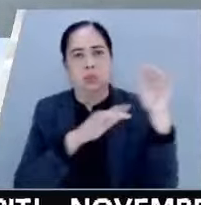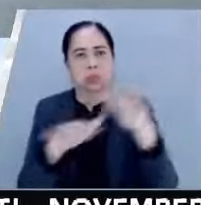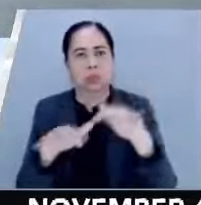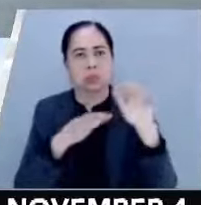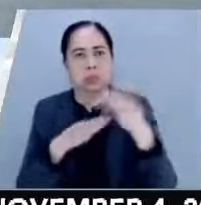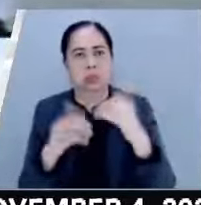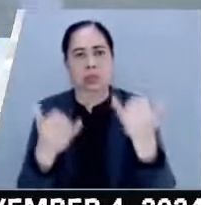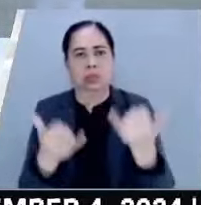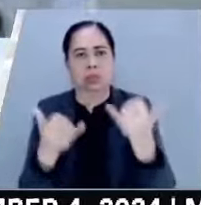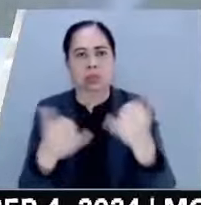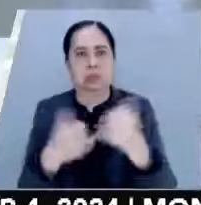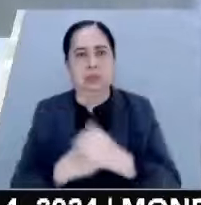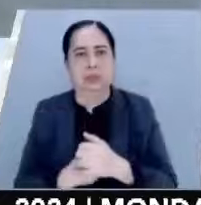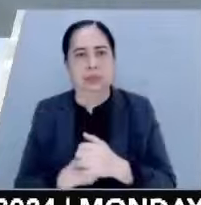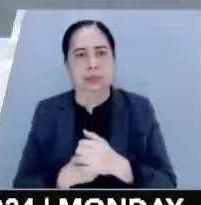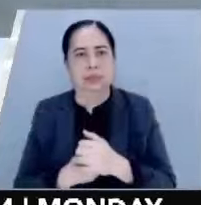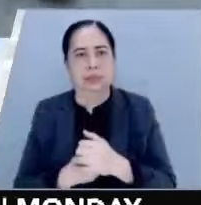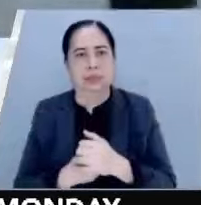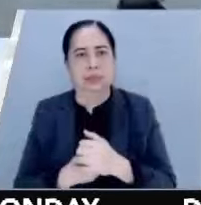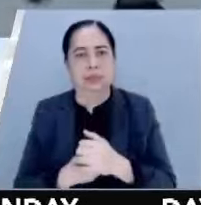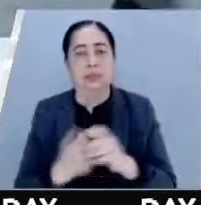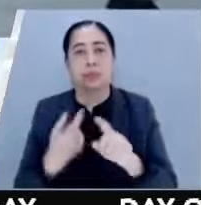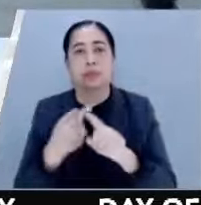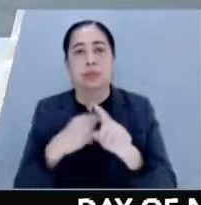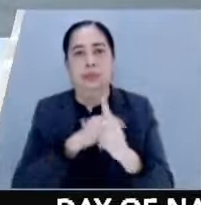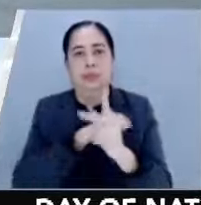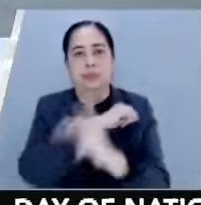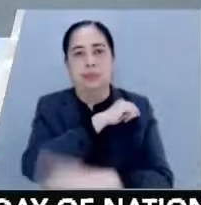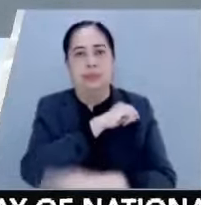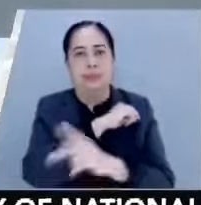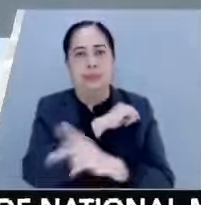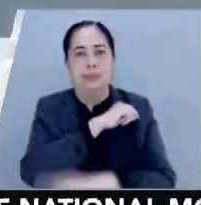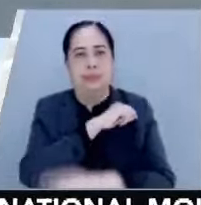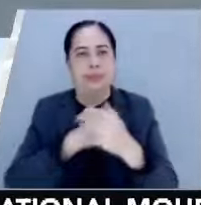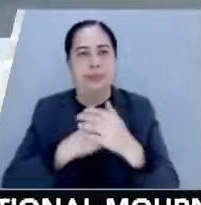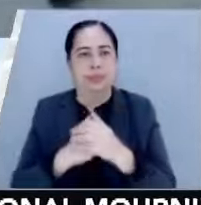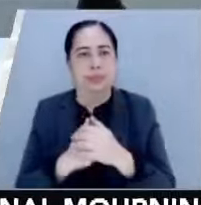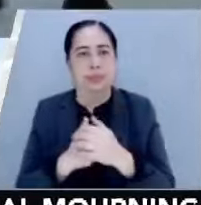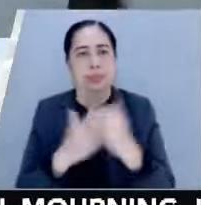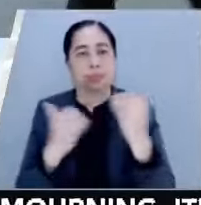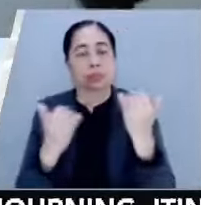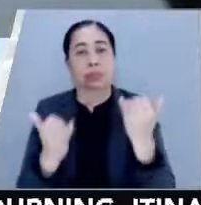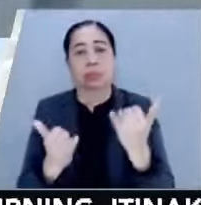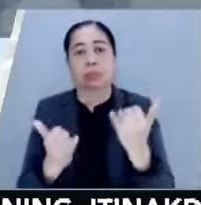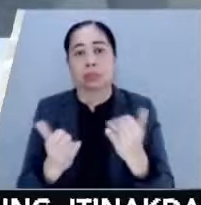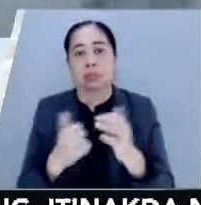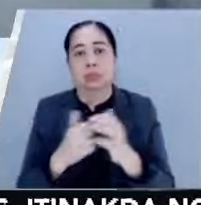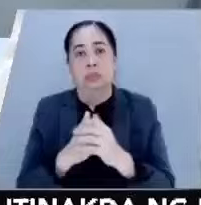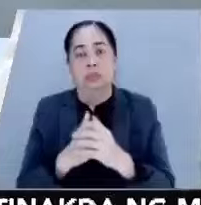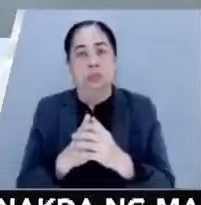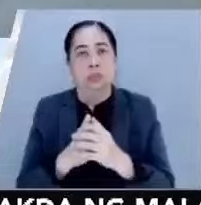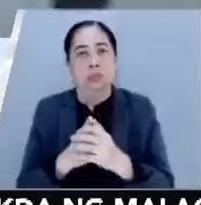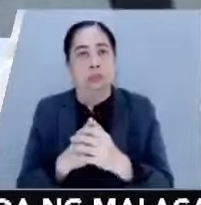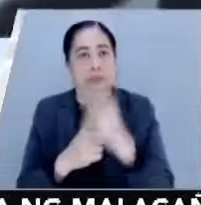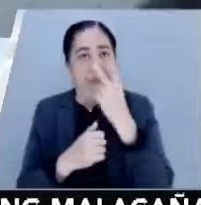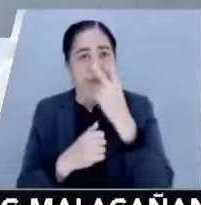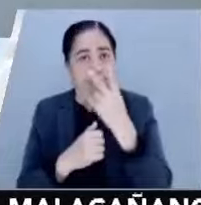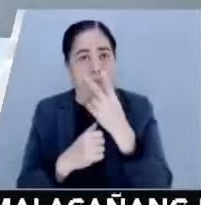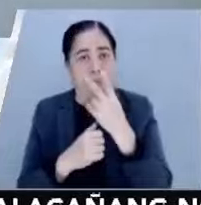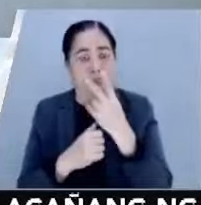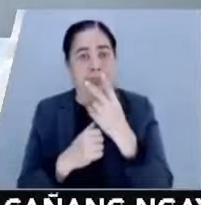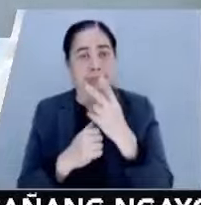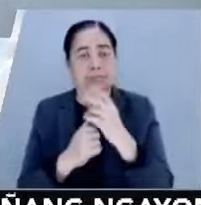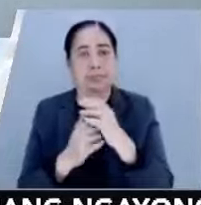mga kababayan natin na galing sa probinsya at ah sa mga sandil po ito ay nakikita natin na meron tayong